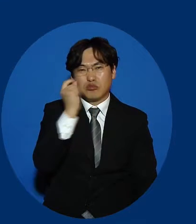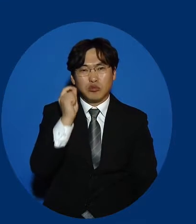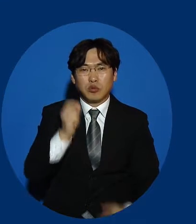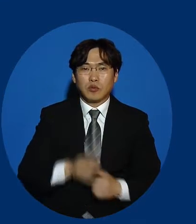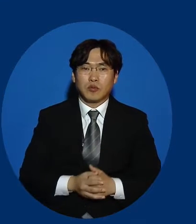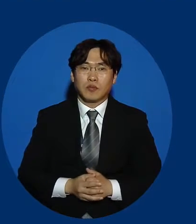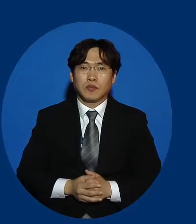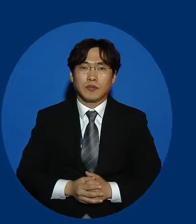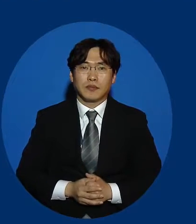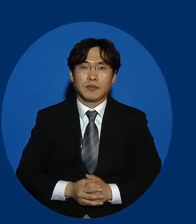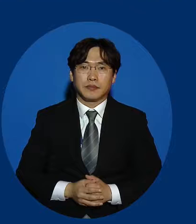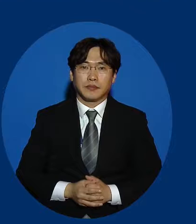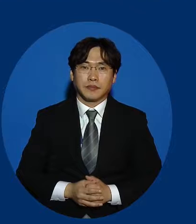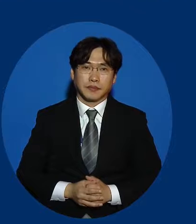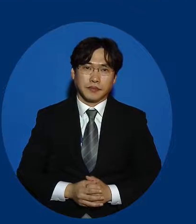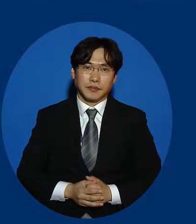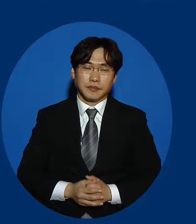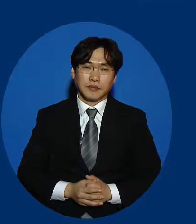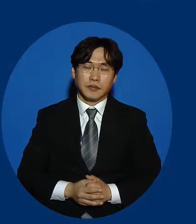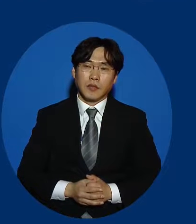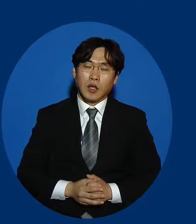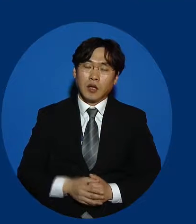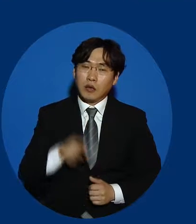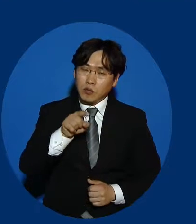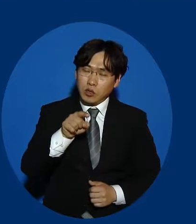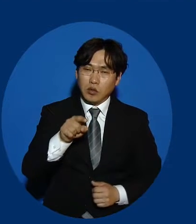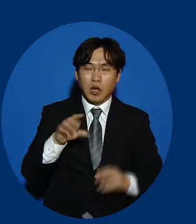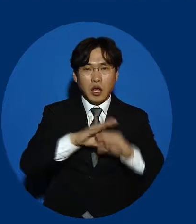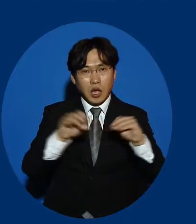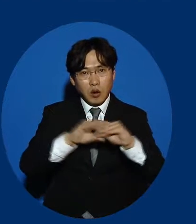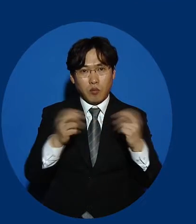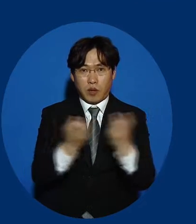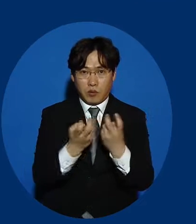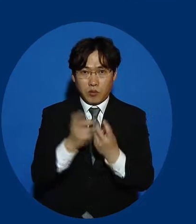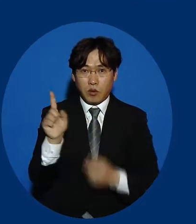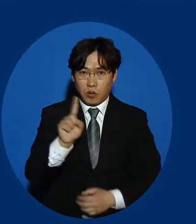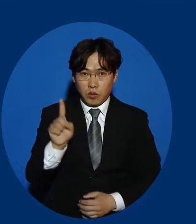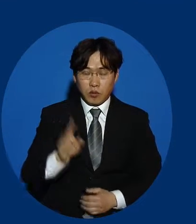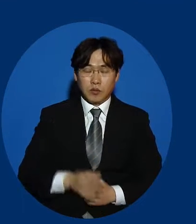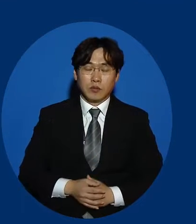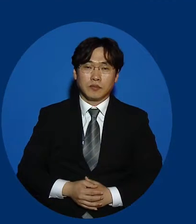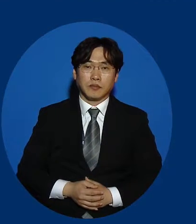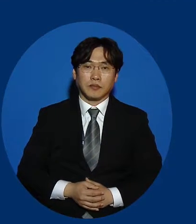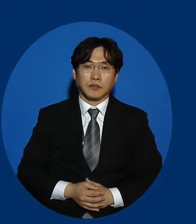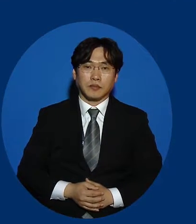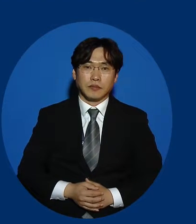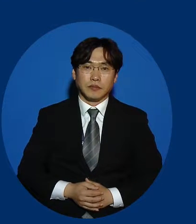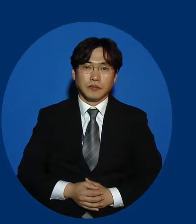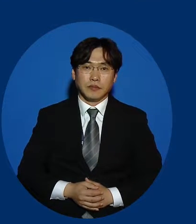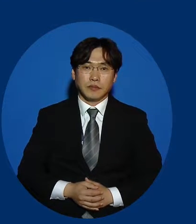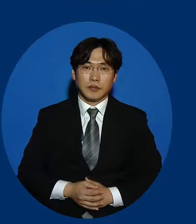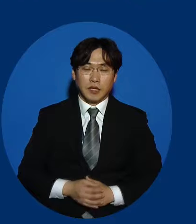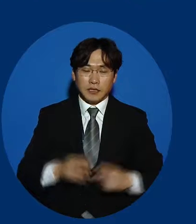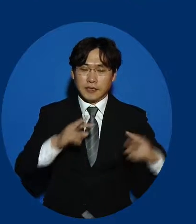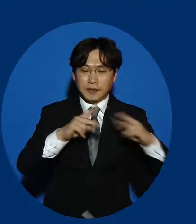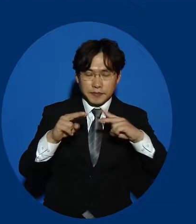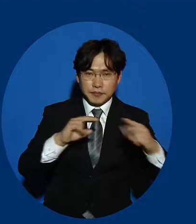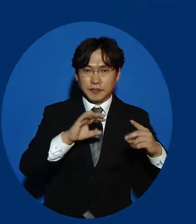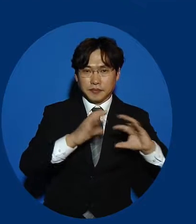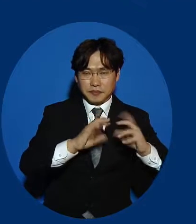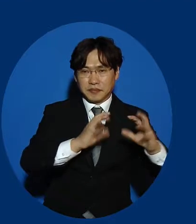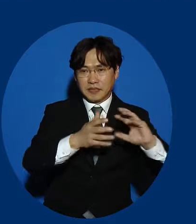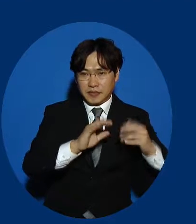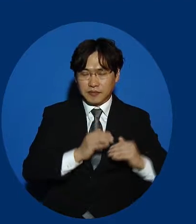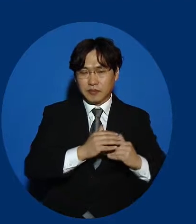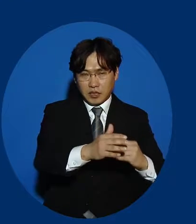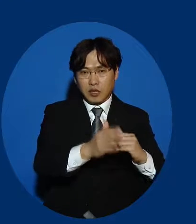드립니다. 자, 그럼 어떻게 해야 되느냐? 방법은 뭐 논의를 많이 하고 있으니까 저는 뭐 이쪽